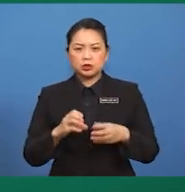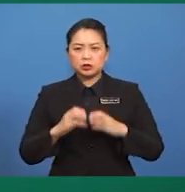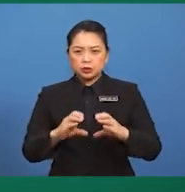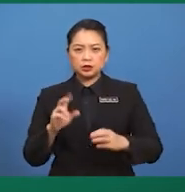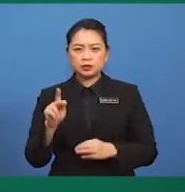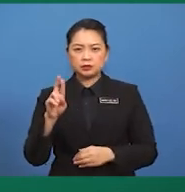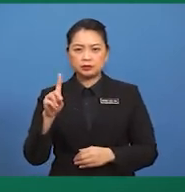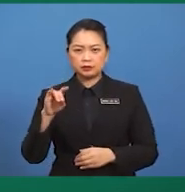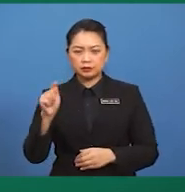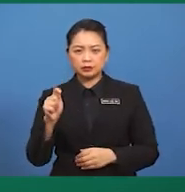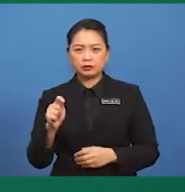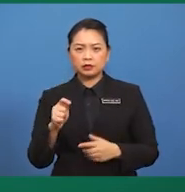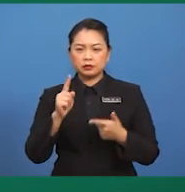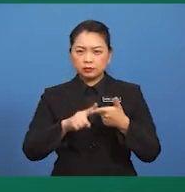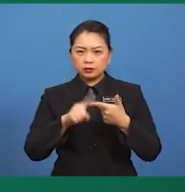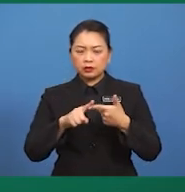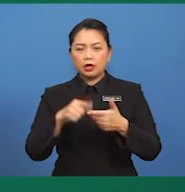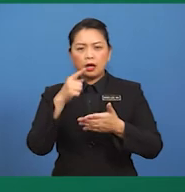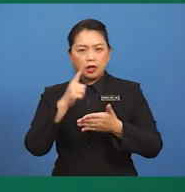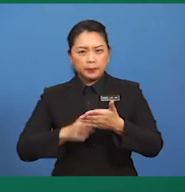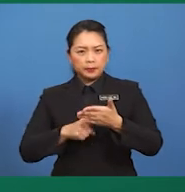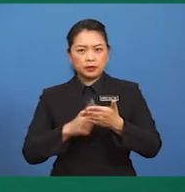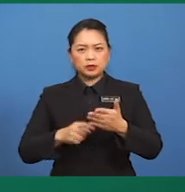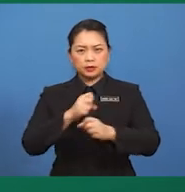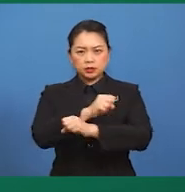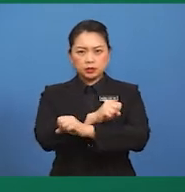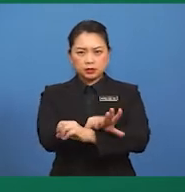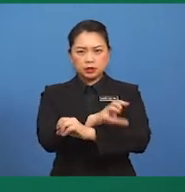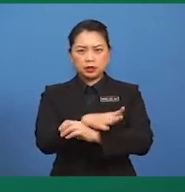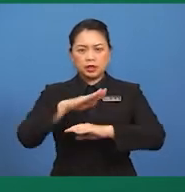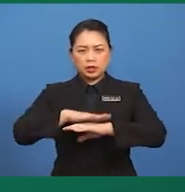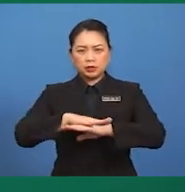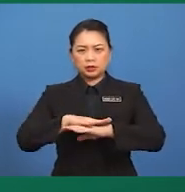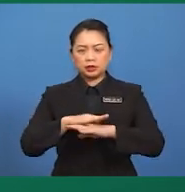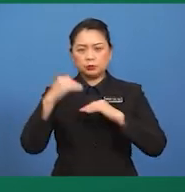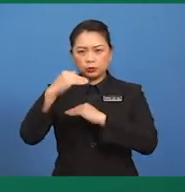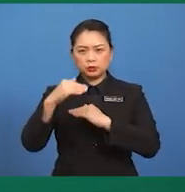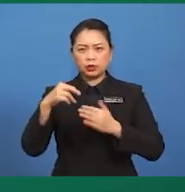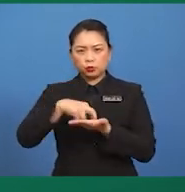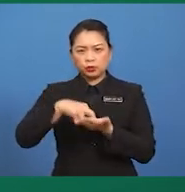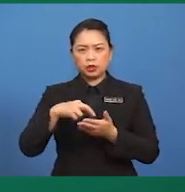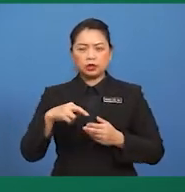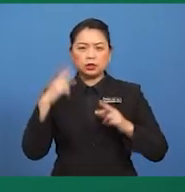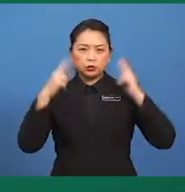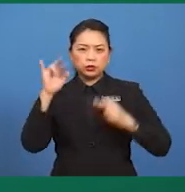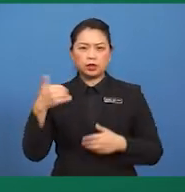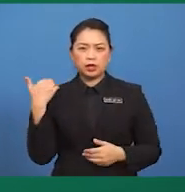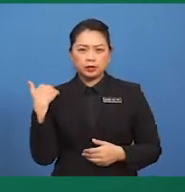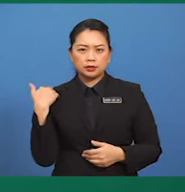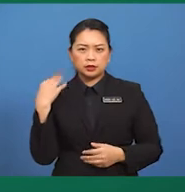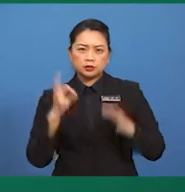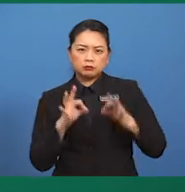secara kredit. Kedua, apakah kesan ke atas peruntukan hutang ragu yang sedia ada